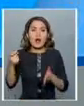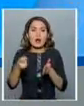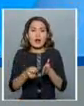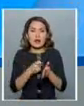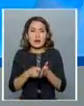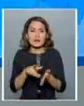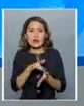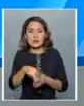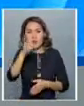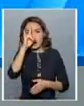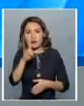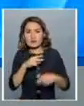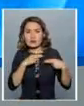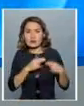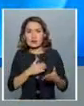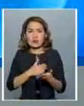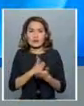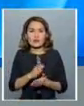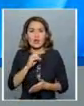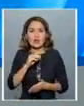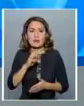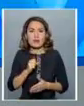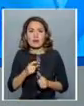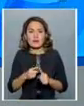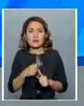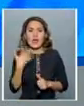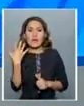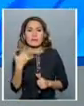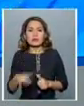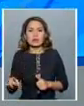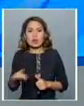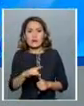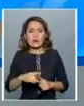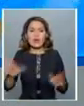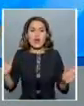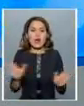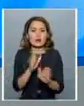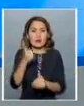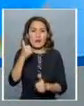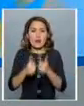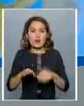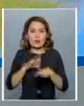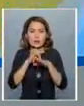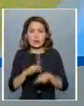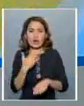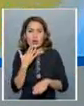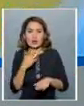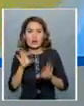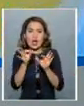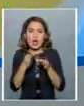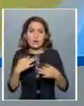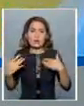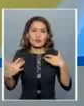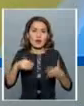Қарағандыда Қазақстанның еңбек сіңірген әртісі Жүсіпбек Елебеков атындағы 5-ші республикалық дәстүрлі әншілердің байқауы өтіп жатыр. Ұлттық